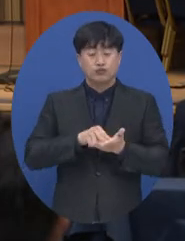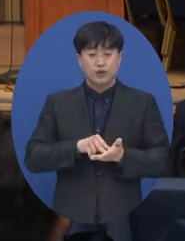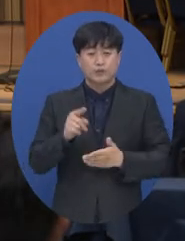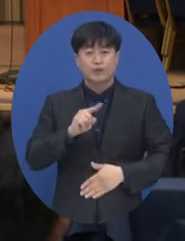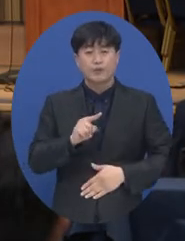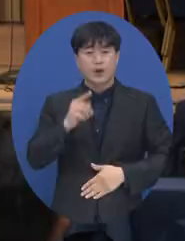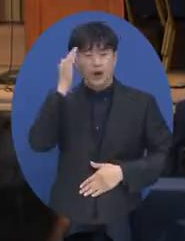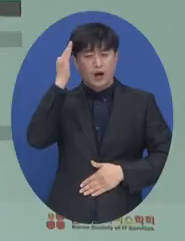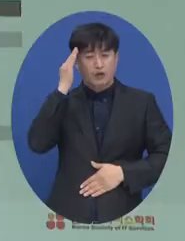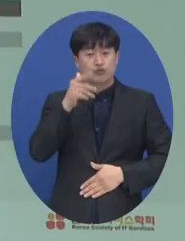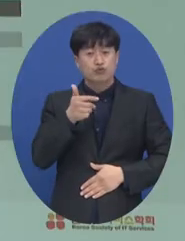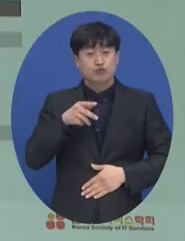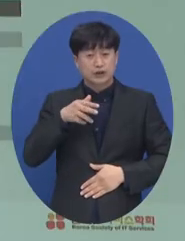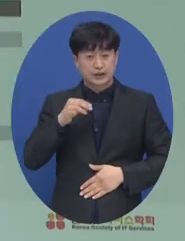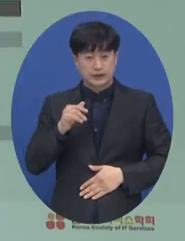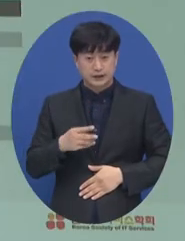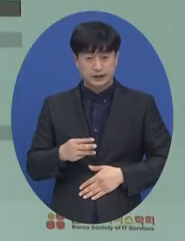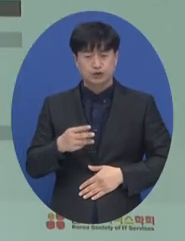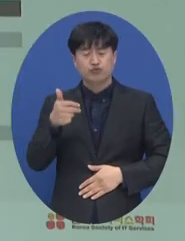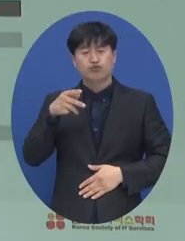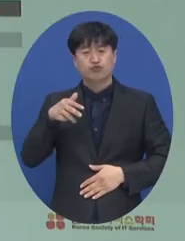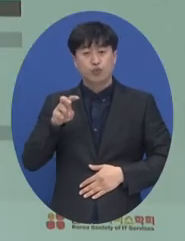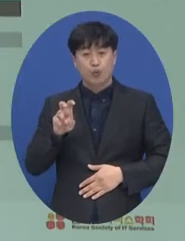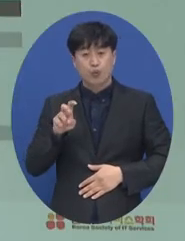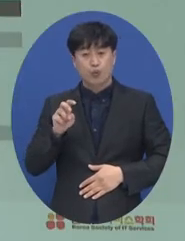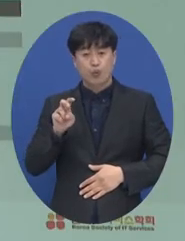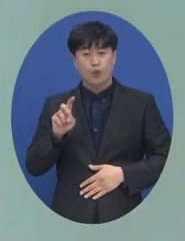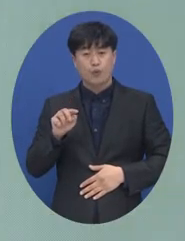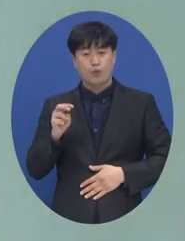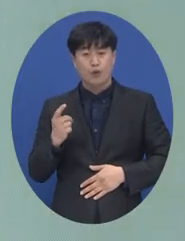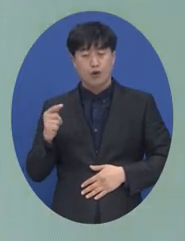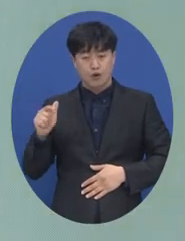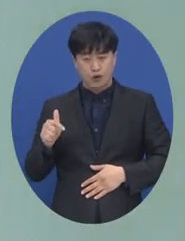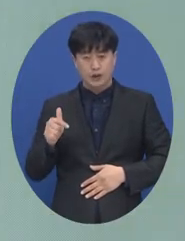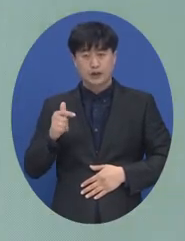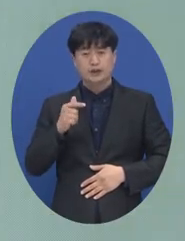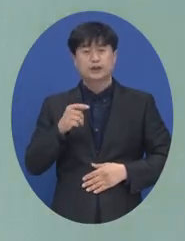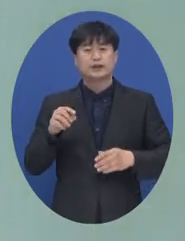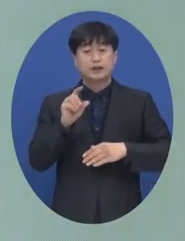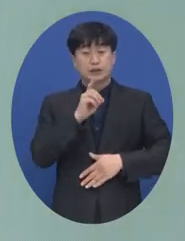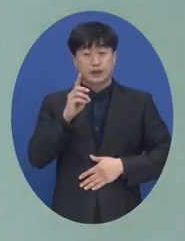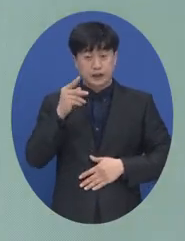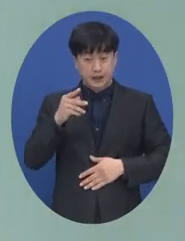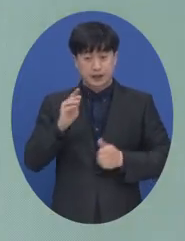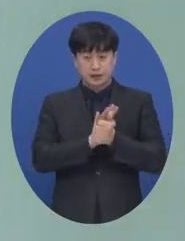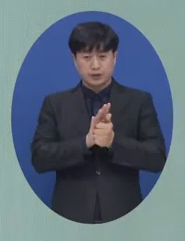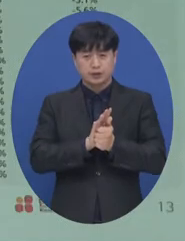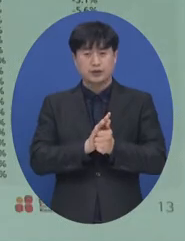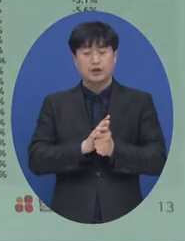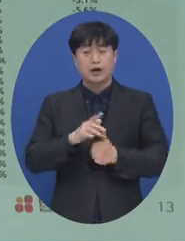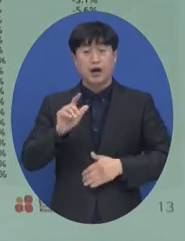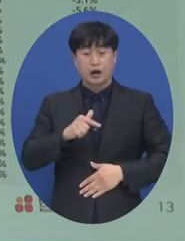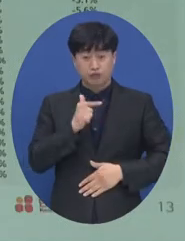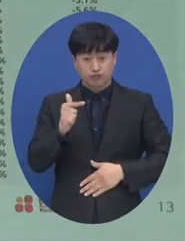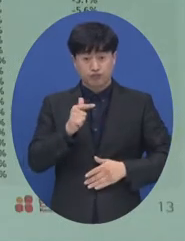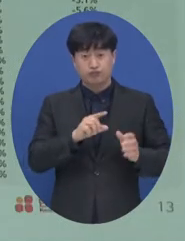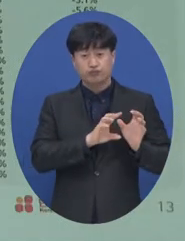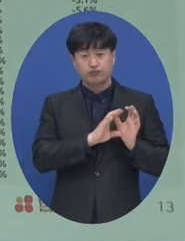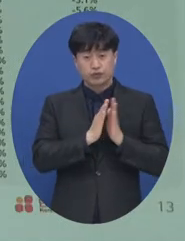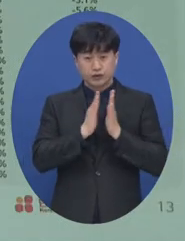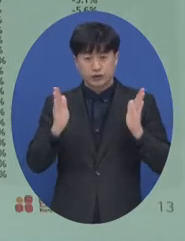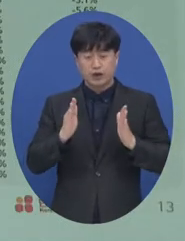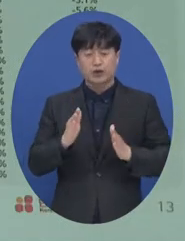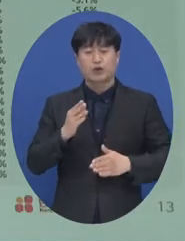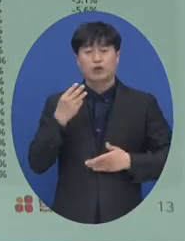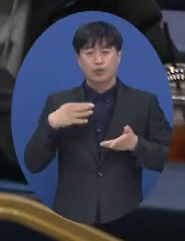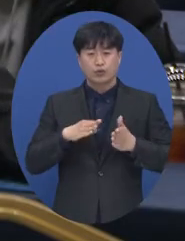주제는 한국판 뉴딜과 뉴노멀 시대의 디지털 K서비스. 11일 하루 동안 열렸고 경기도의 첫